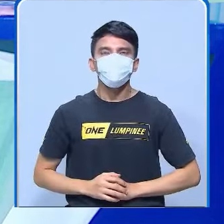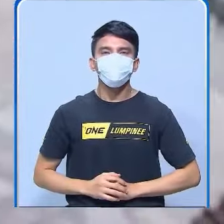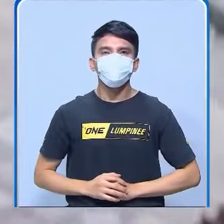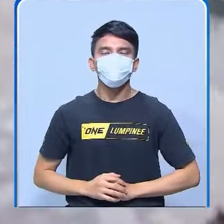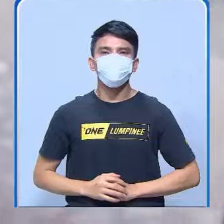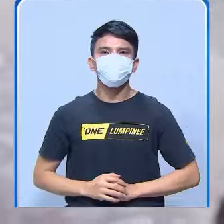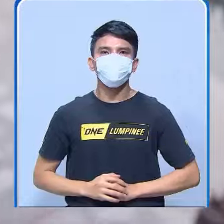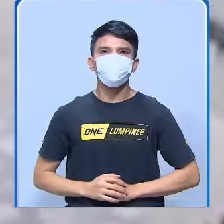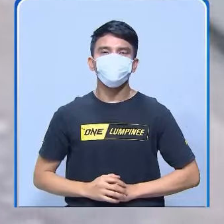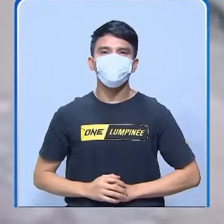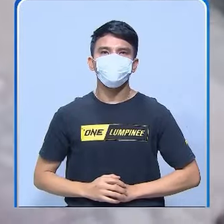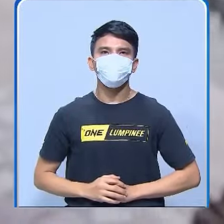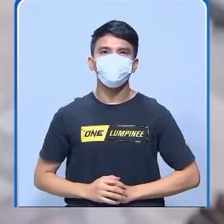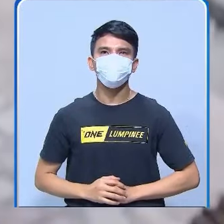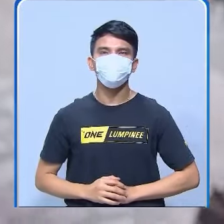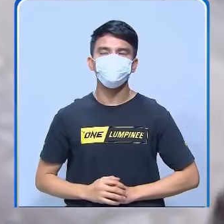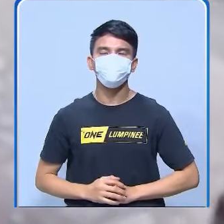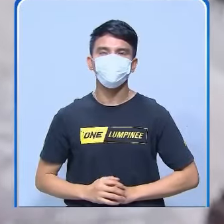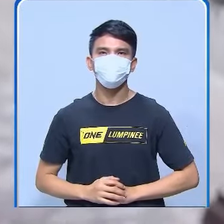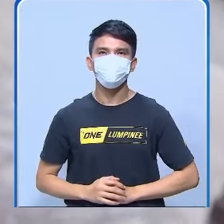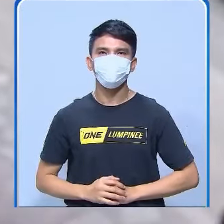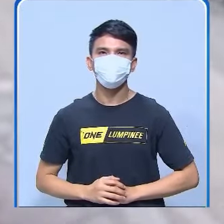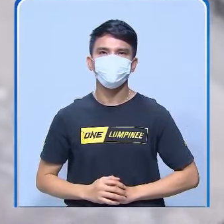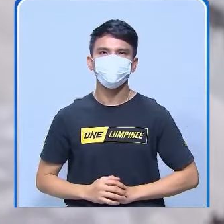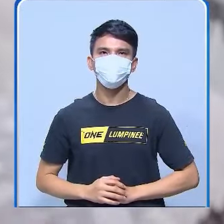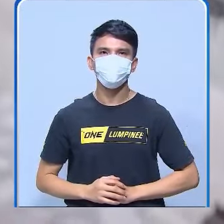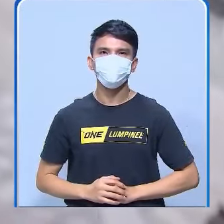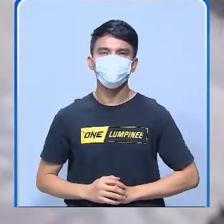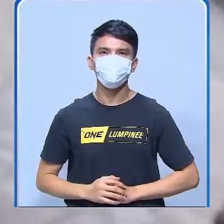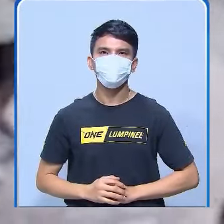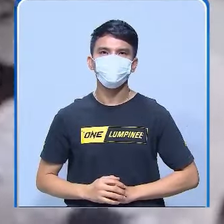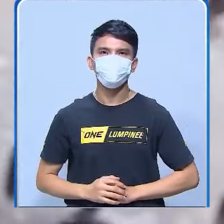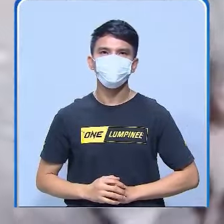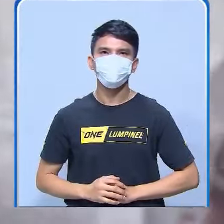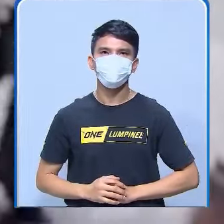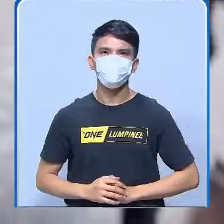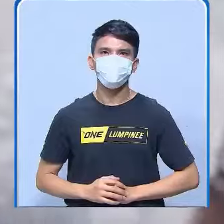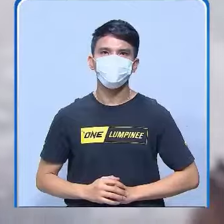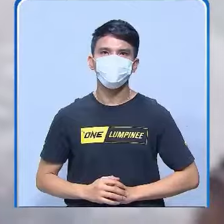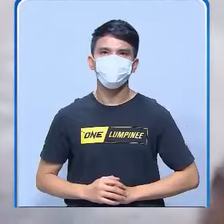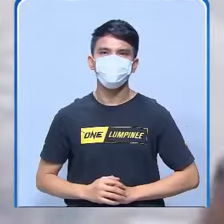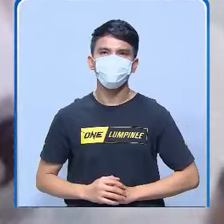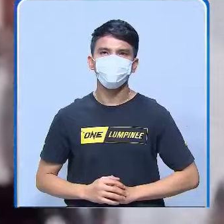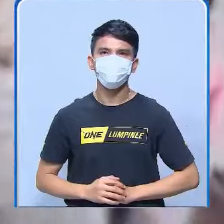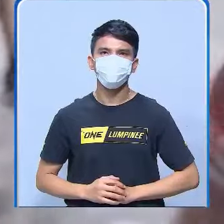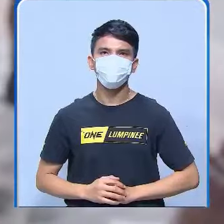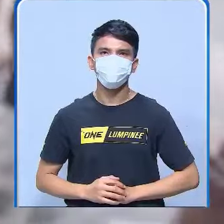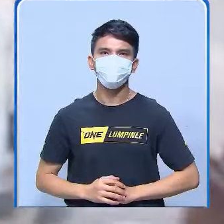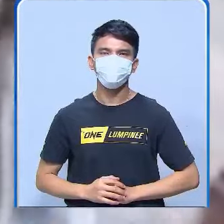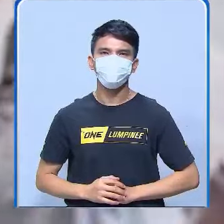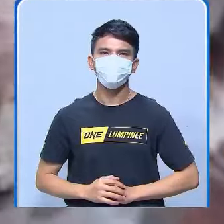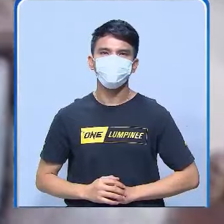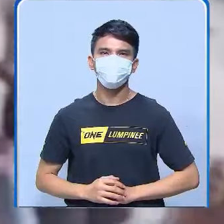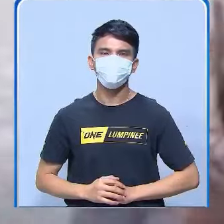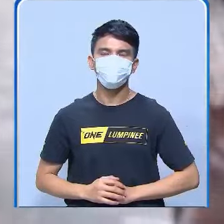คะพี่วิ่งเลยี่เออเมื่อเหมื่อมันยิ่งปืนด้วยแะเหมือนมันกำลังวักอ่ะแต่ว่ามันไม่ได้